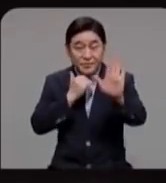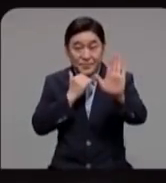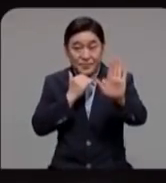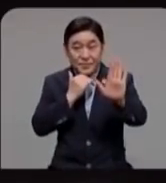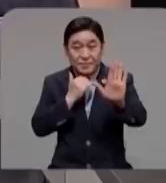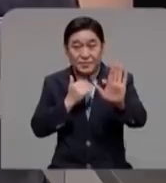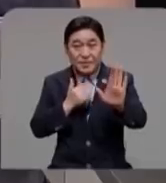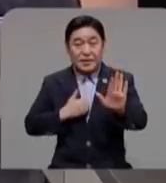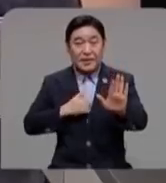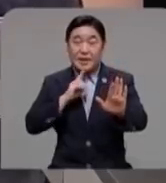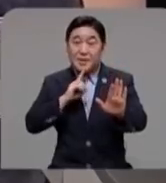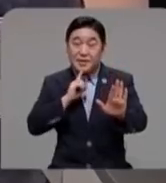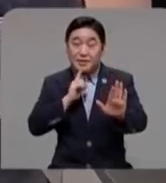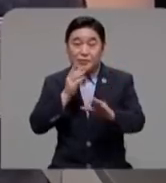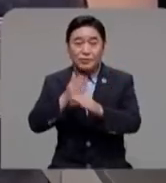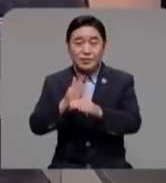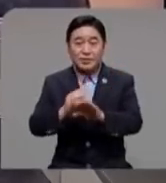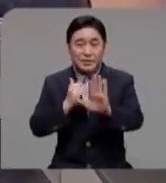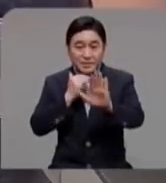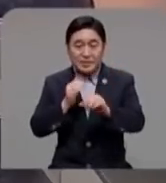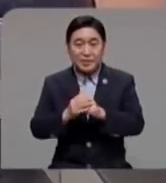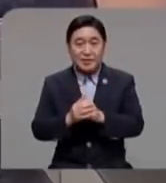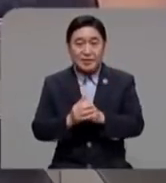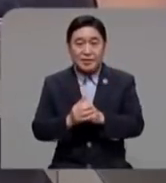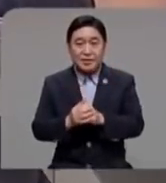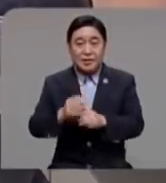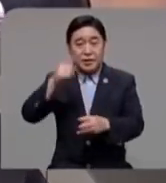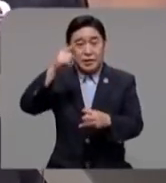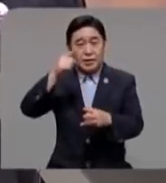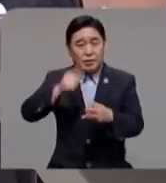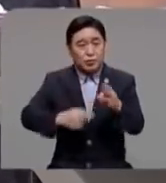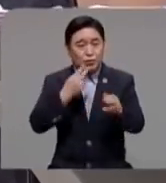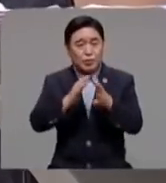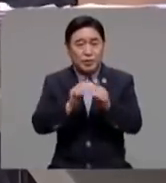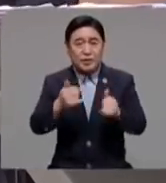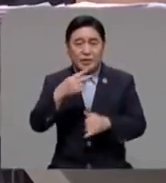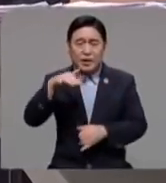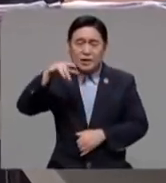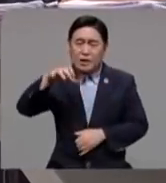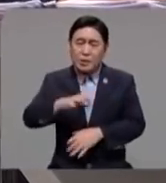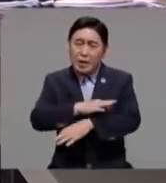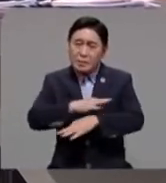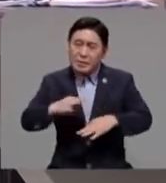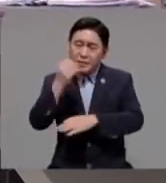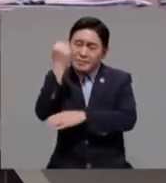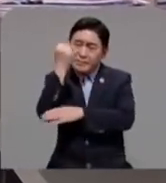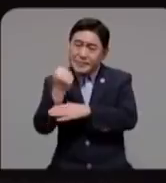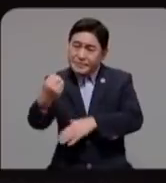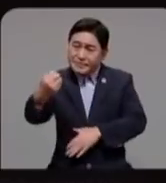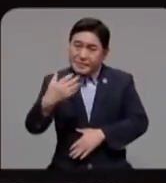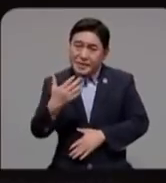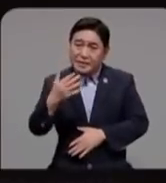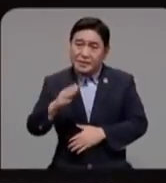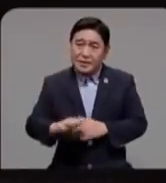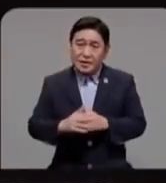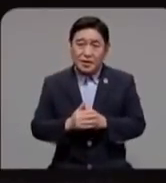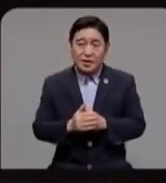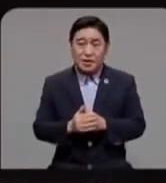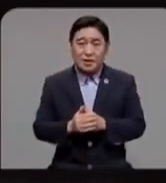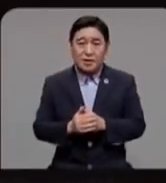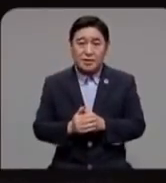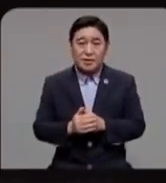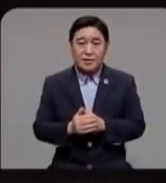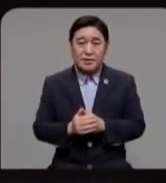잠깐만, 계좌하고 제가 말을 하고 있는 중이니까 잠깐만요. 윤 후보님 그 대장동하고 부패를 말씀을 하셨는데,